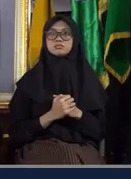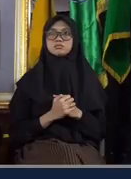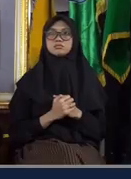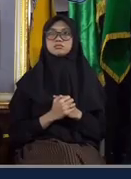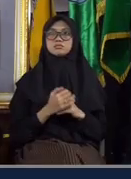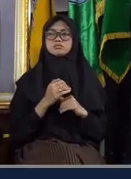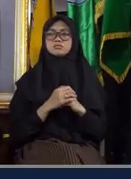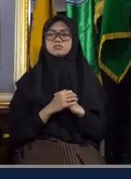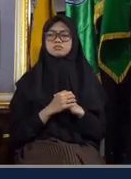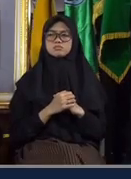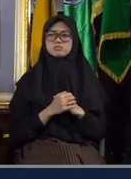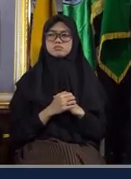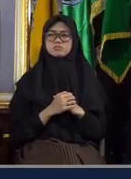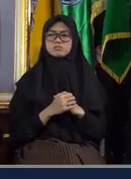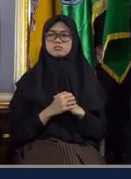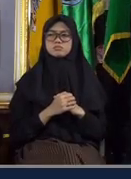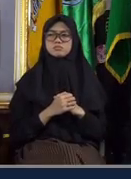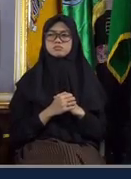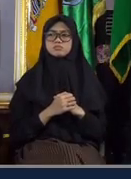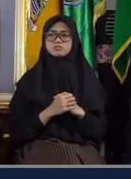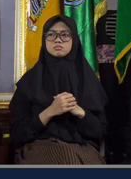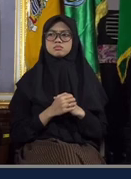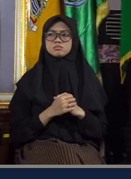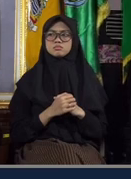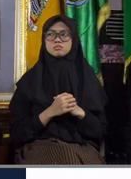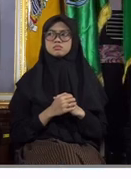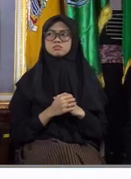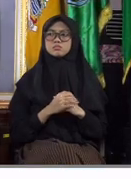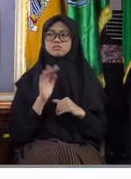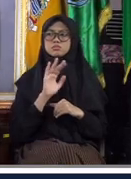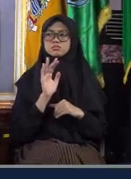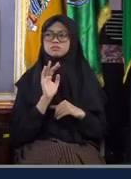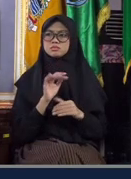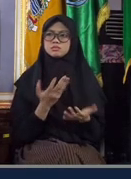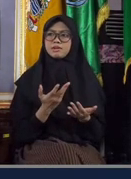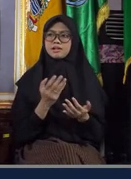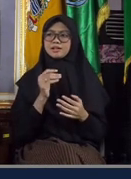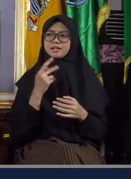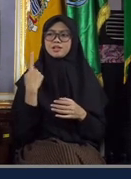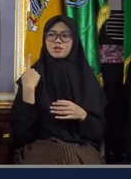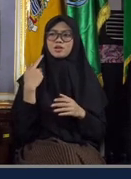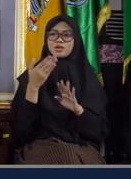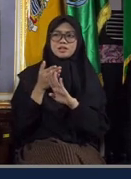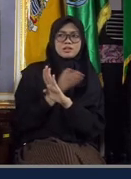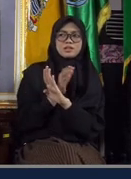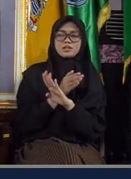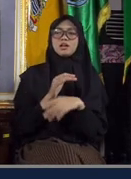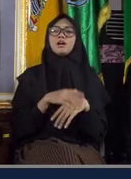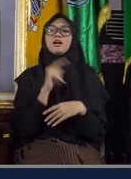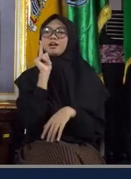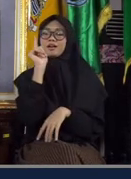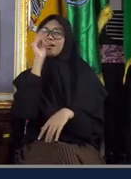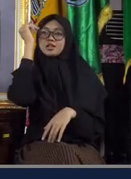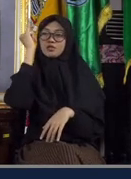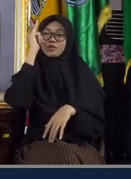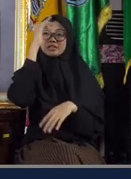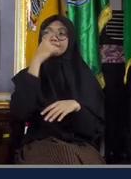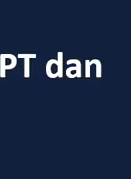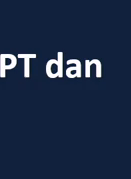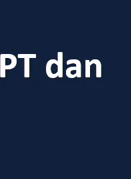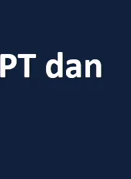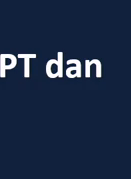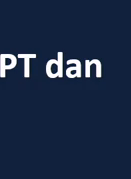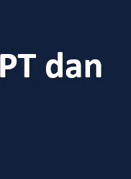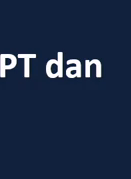Hai baik-baik kembali halo halo Ya kembali nah inovasi tentang kemiskinan